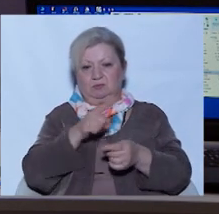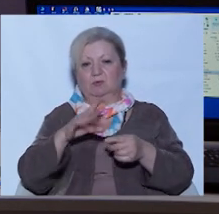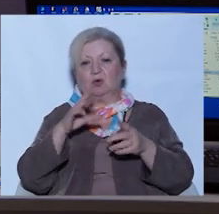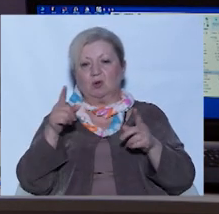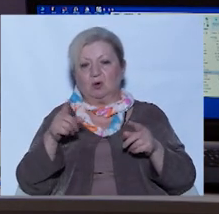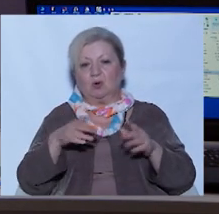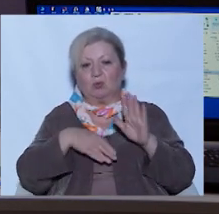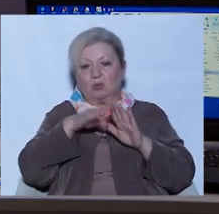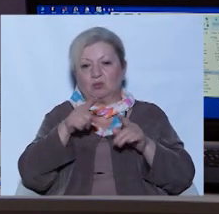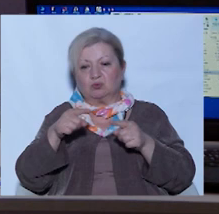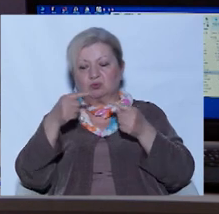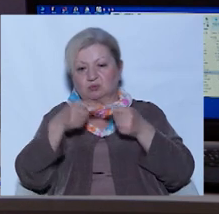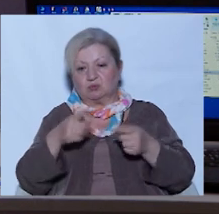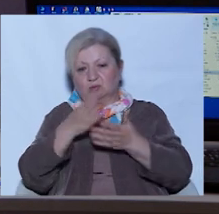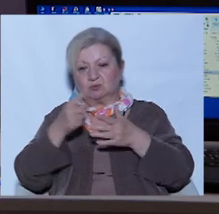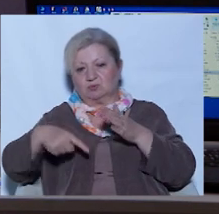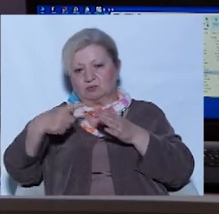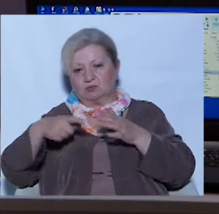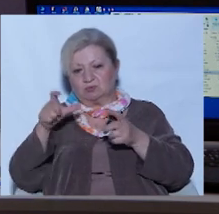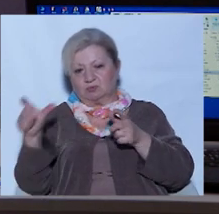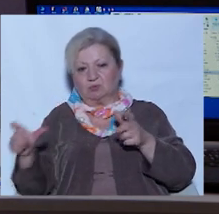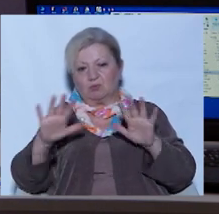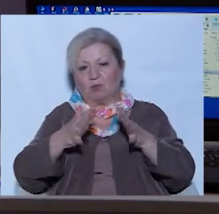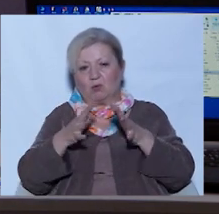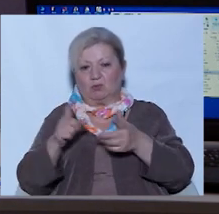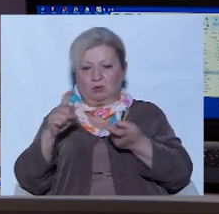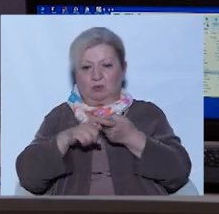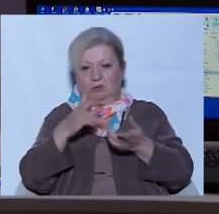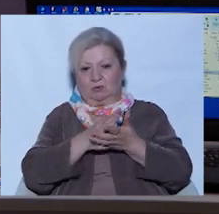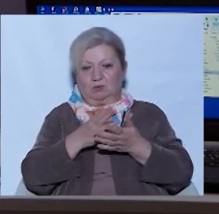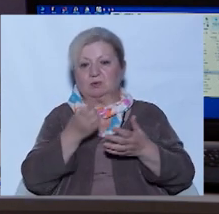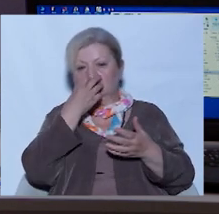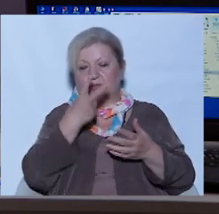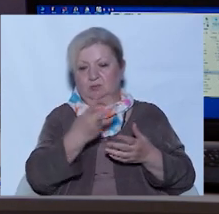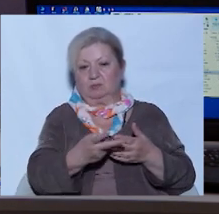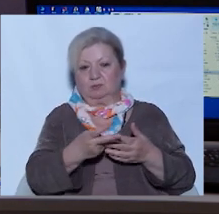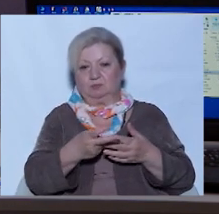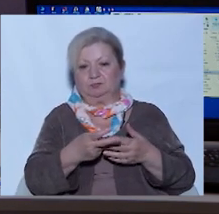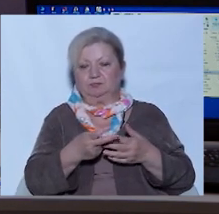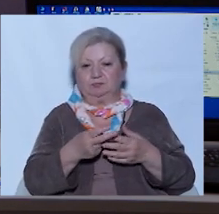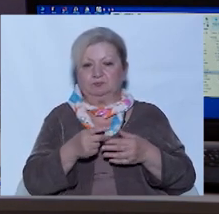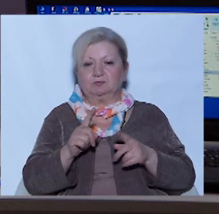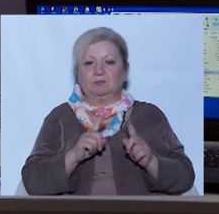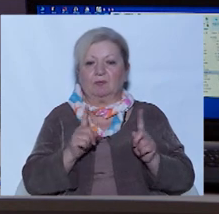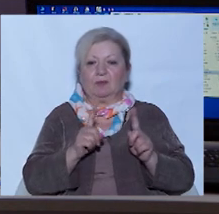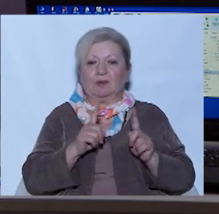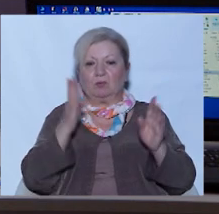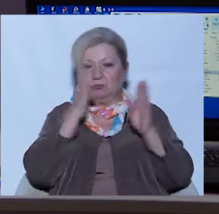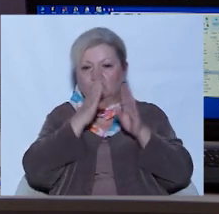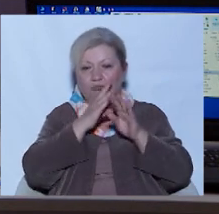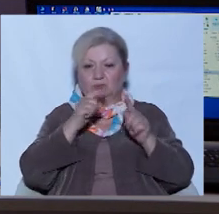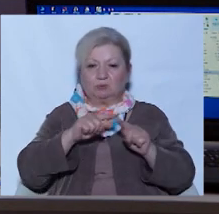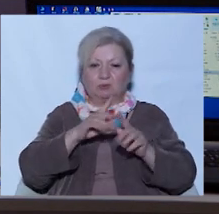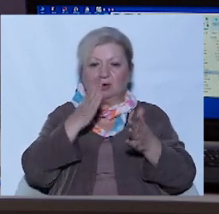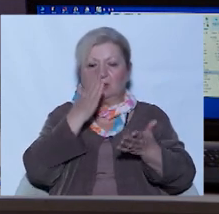კოჭას ინდუქტიორობა სწორედ ამ მოვლენას განსაზღვრავს. კიდევ ერთხელ შევხედოთ, რაც ბუნებრივია, რაც